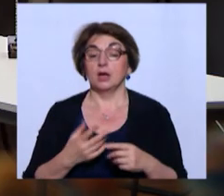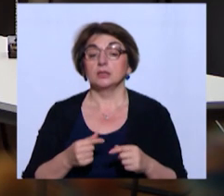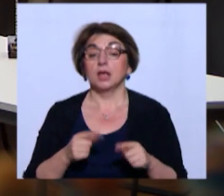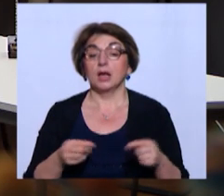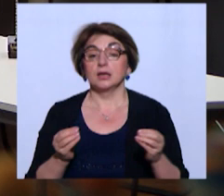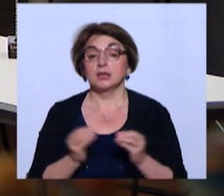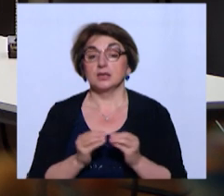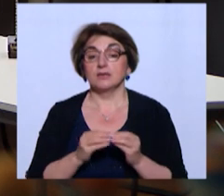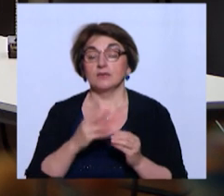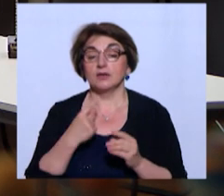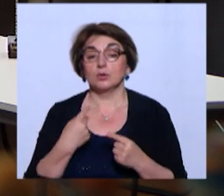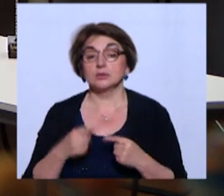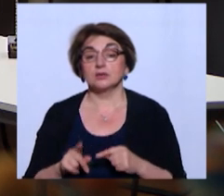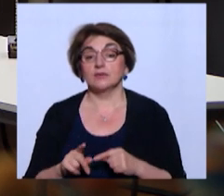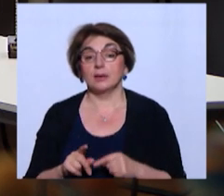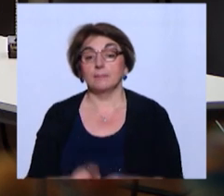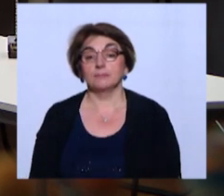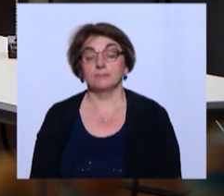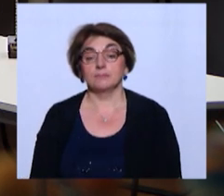და მოდით ანალოგიურად ნახოთ